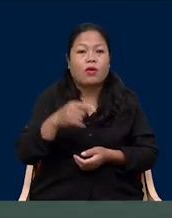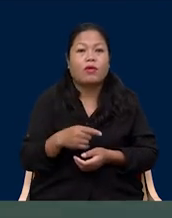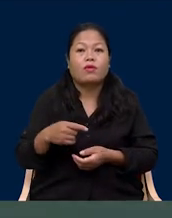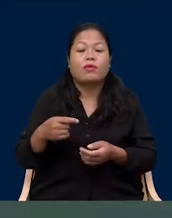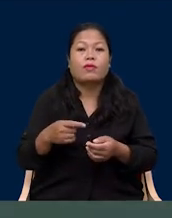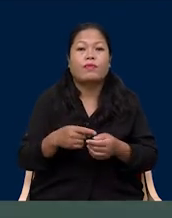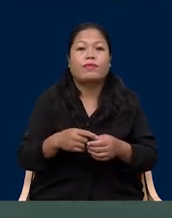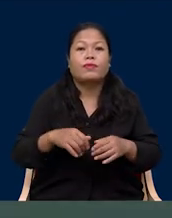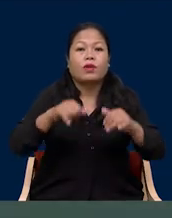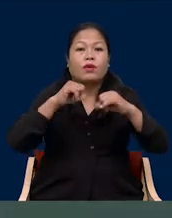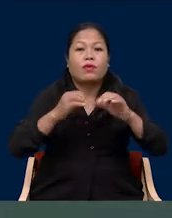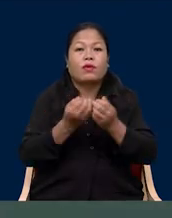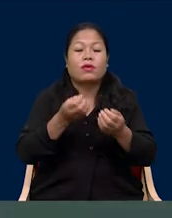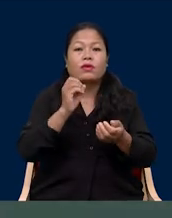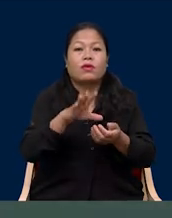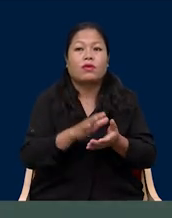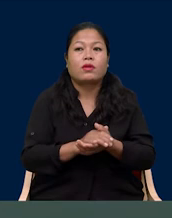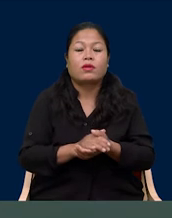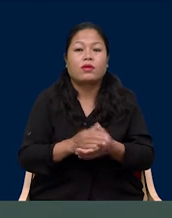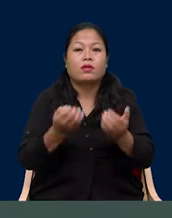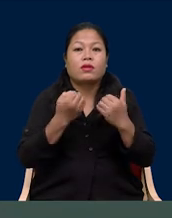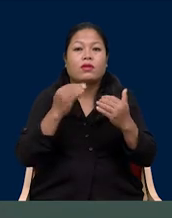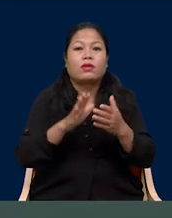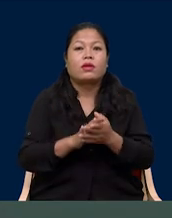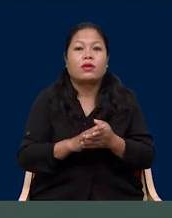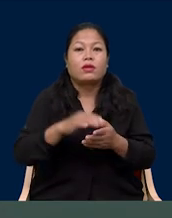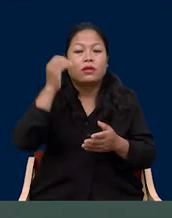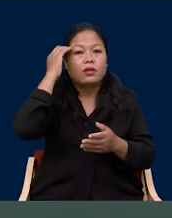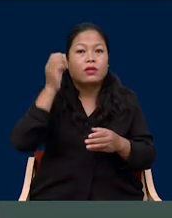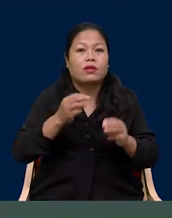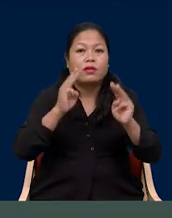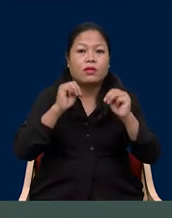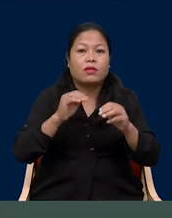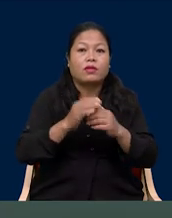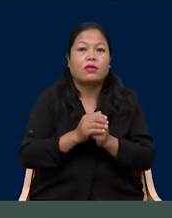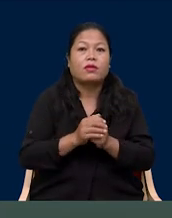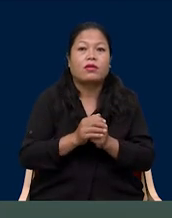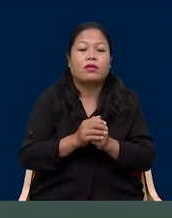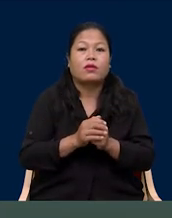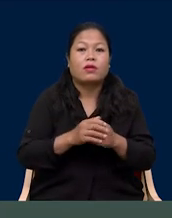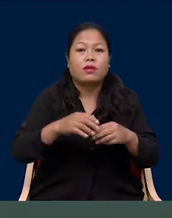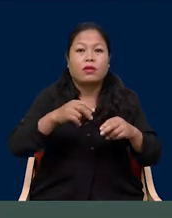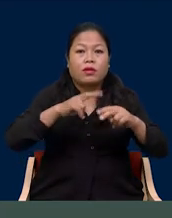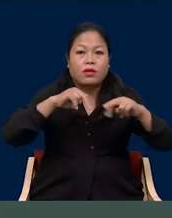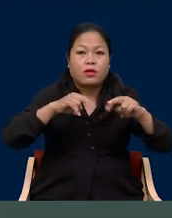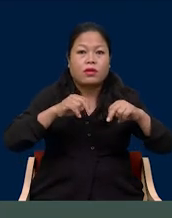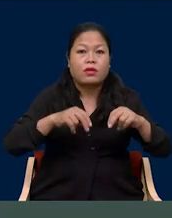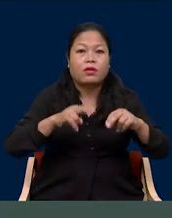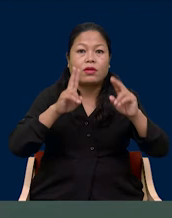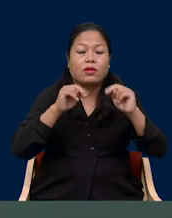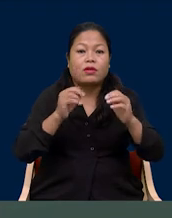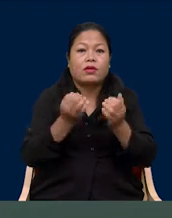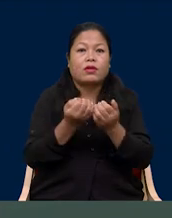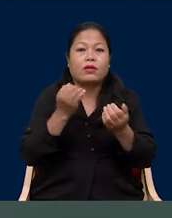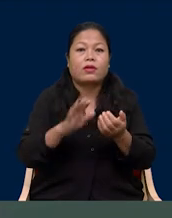उहाँहरूलाई चाहिँ हामीले ट्रायल र एररलाई चाहिँ प्र्याक्टिस गर्न दिनुपर्ने चाहिँ हामीले त्यो पनि सिकेको छौँ. सो आई थिङ्क इट्स भेरी इम्पोर्टेन्ट हाम्रो नयाँ स्टार्टअपहरू चाहिँ रिसर्च